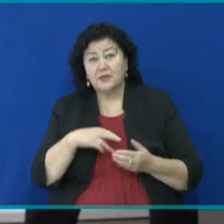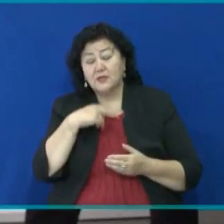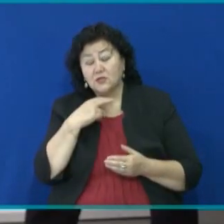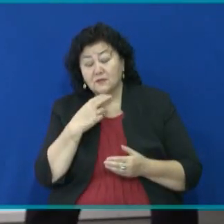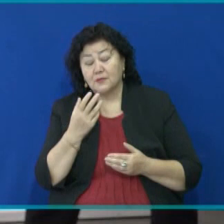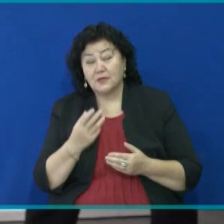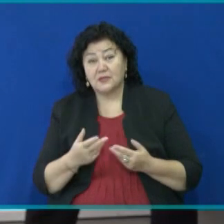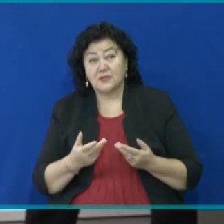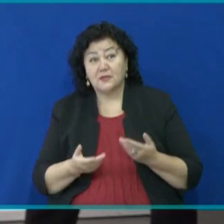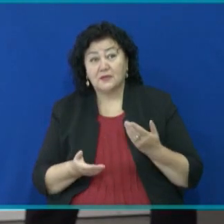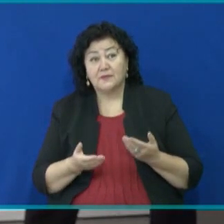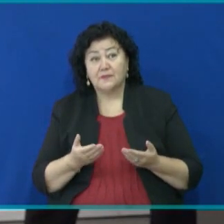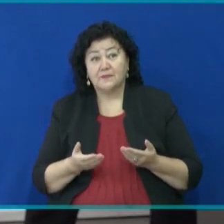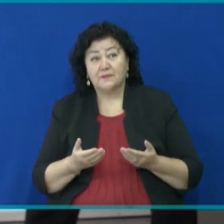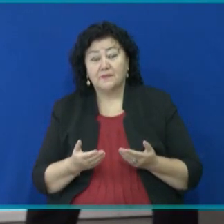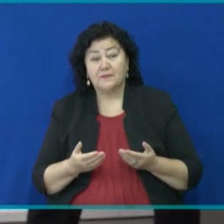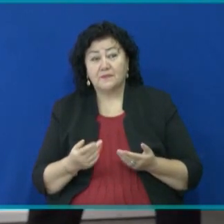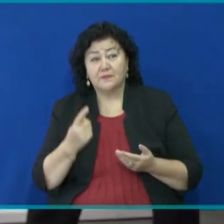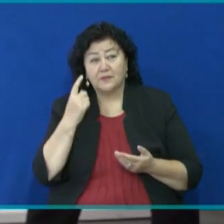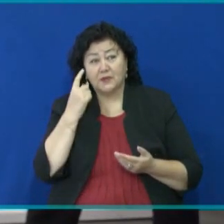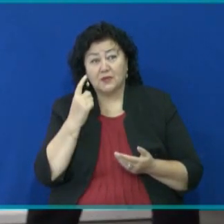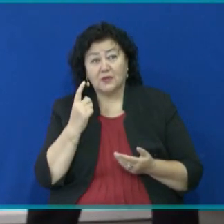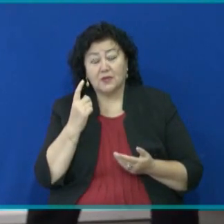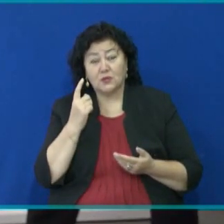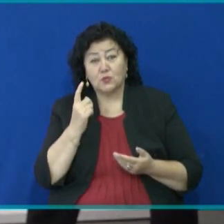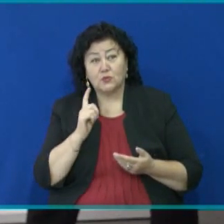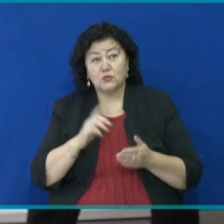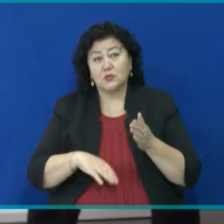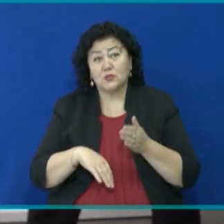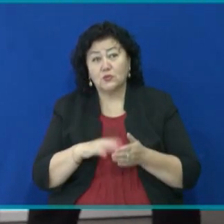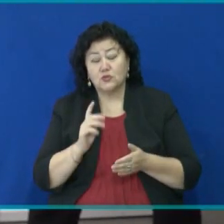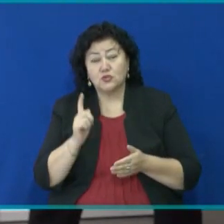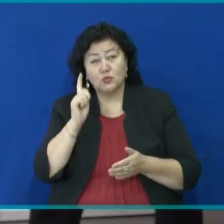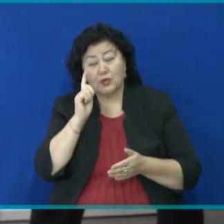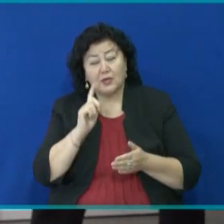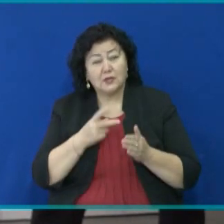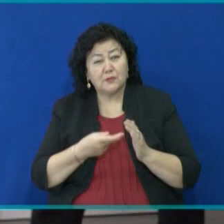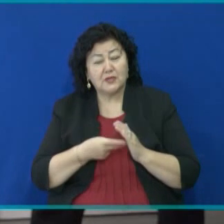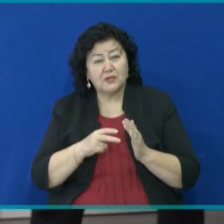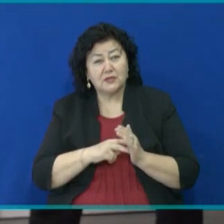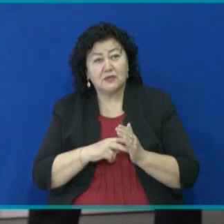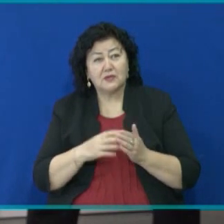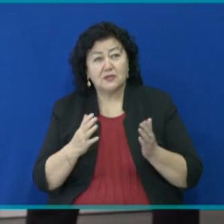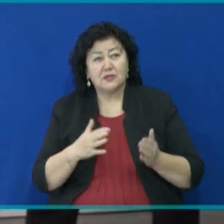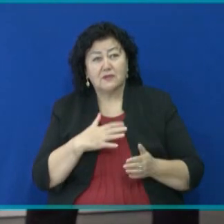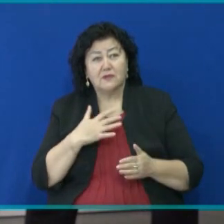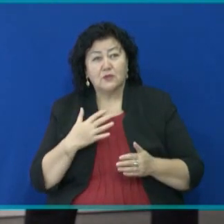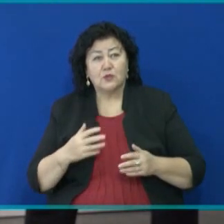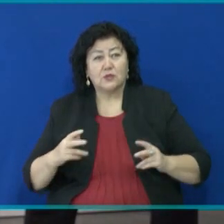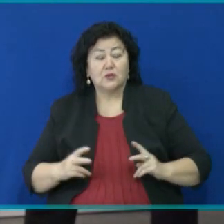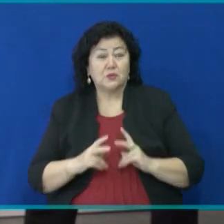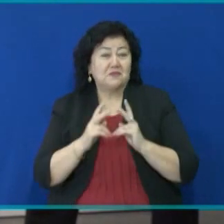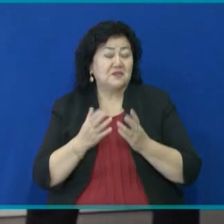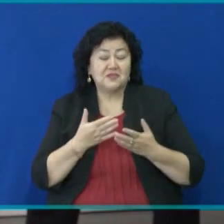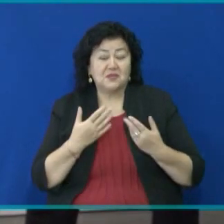болады. Бұл маған өзім ойлағаннан да күшті болып шықты бұл жатақхана. Мұндай жатақхана көп университеттерде жоқ десек те